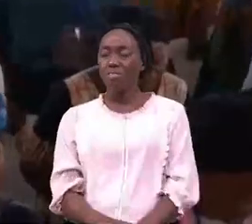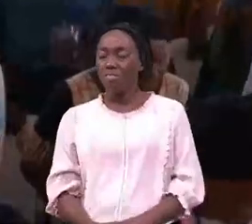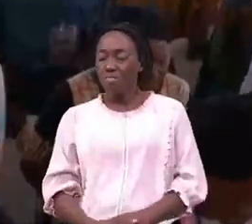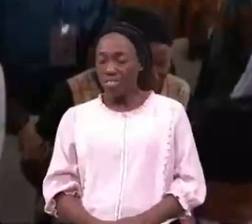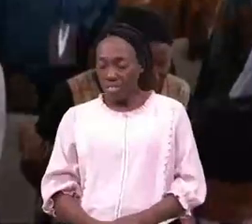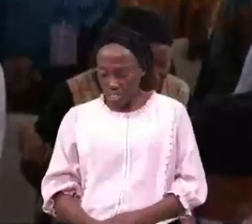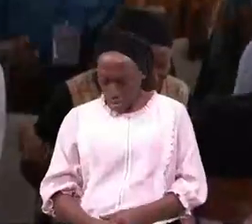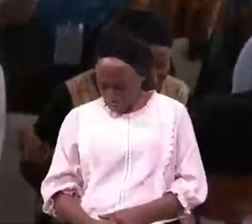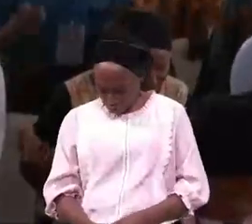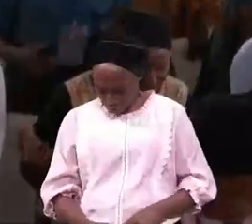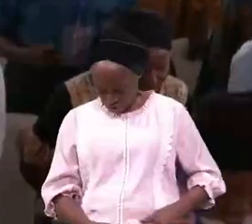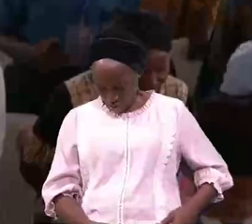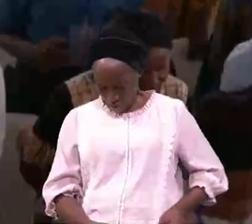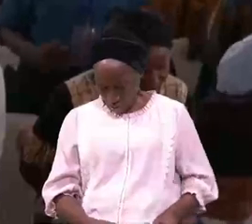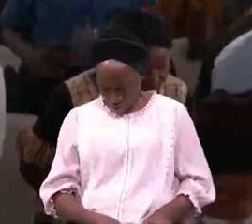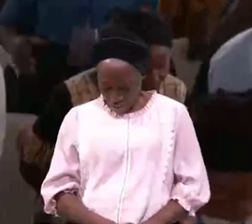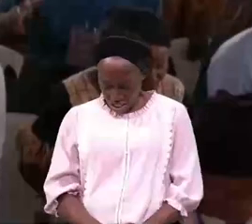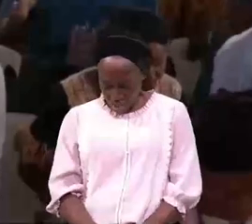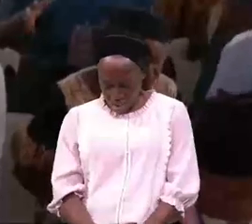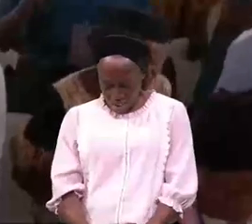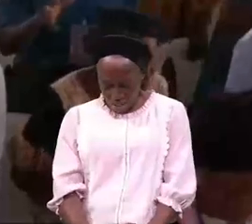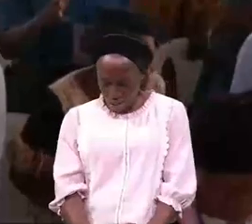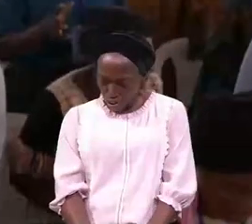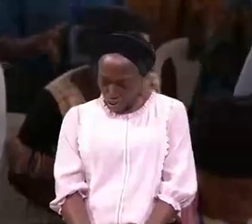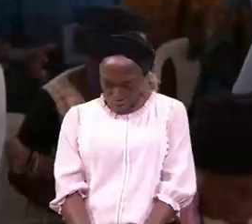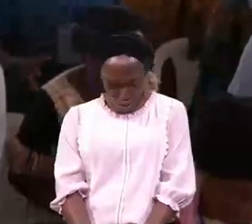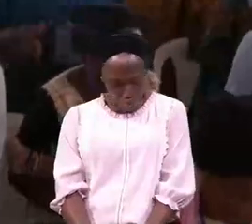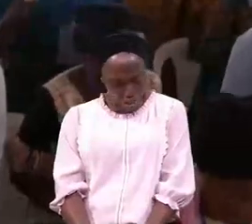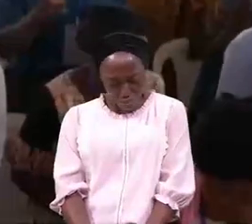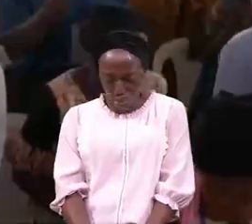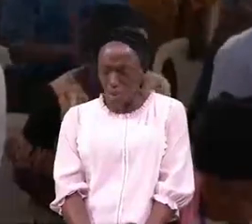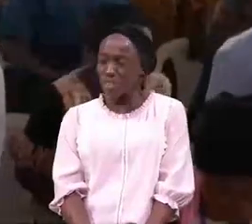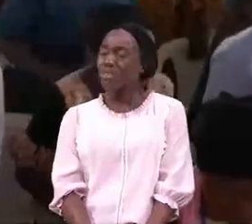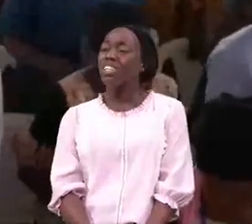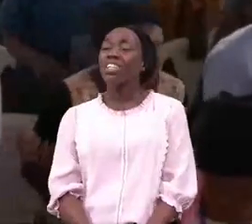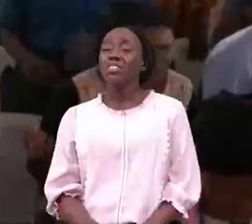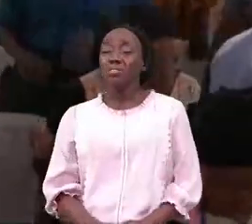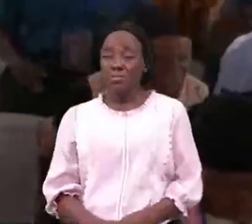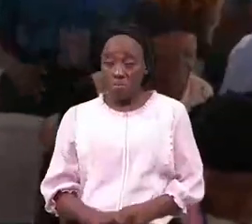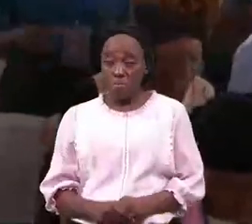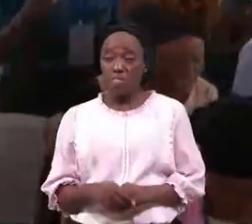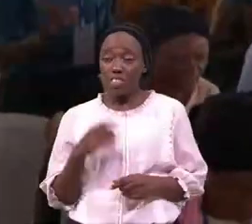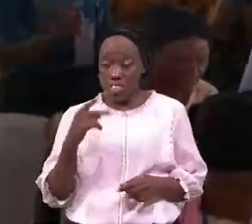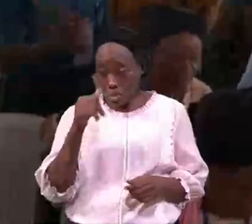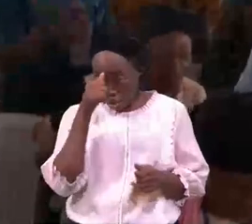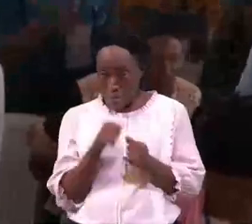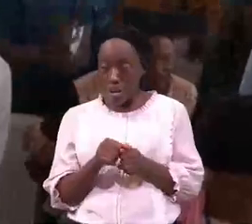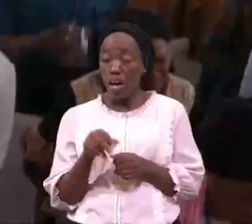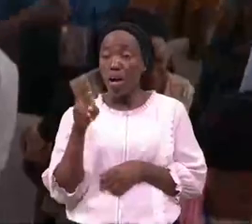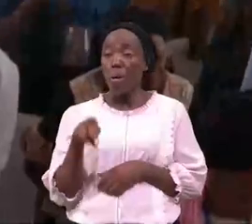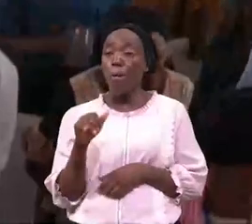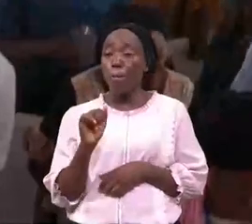Rappelez-vous de Saul de Tarse, qui était un grand dirigeant dans le judaïsme, mais n'était pas